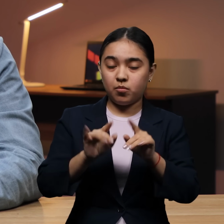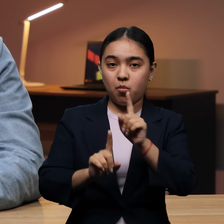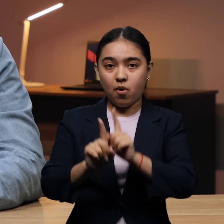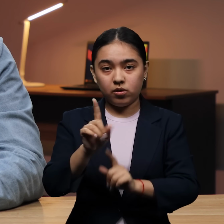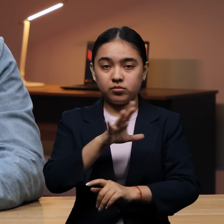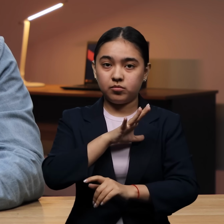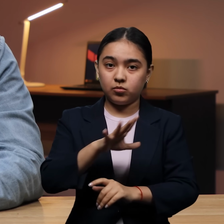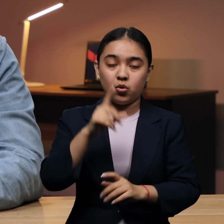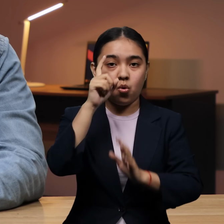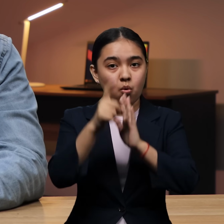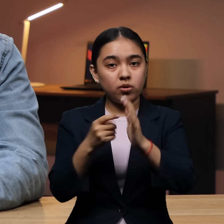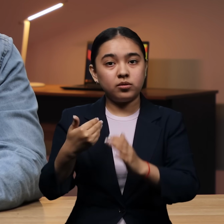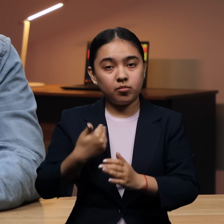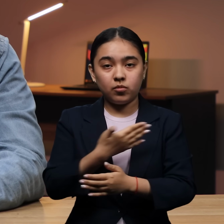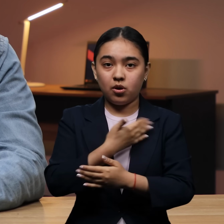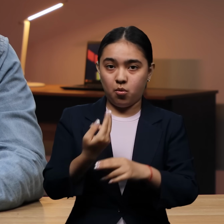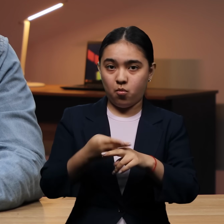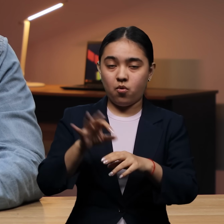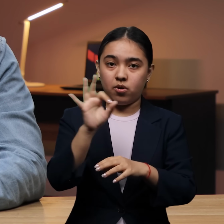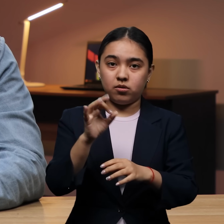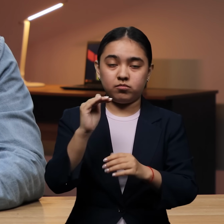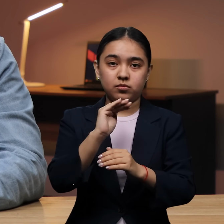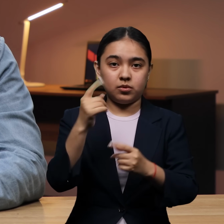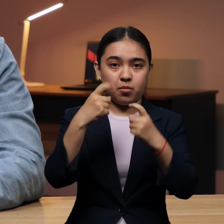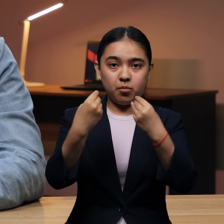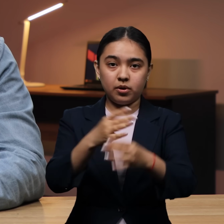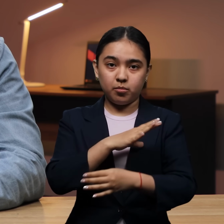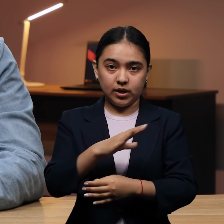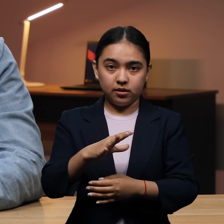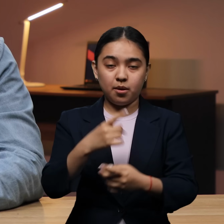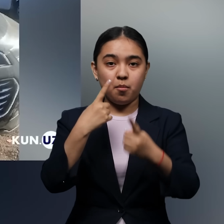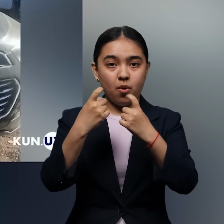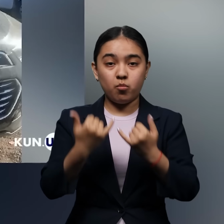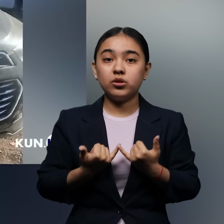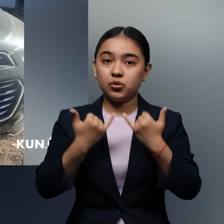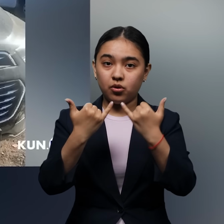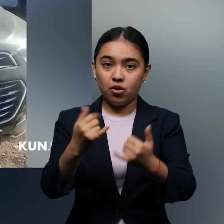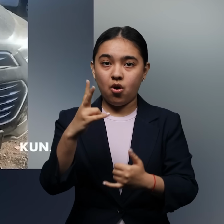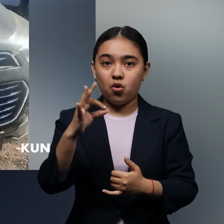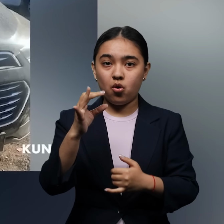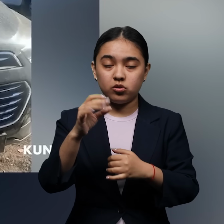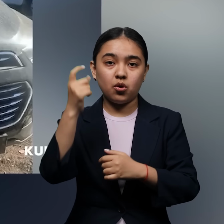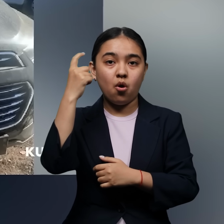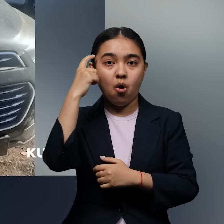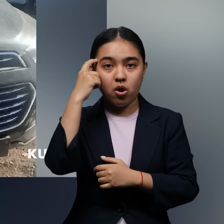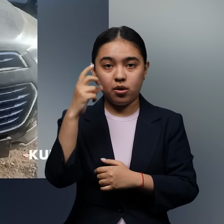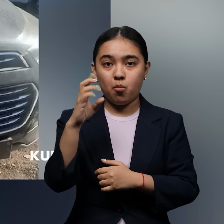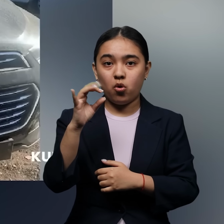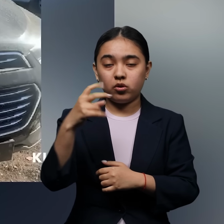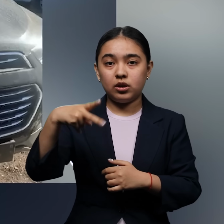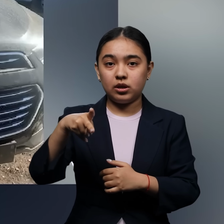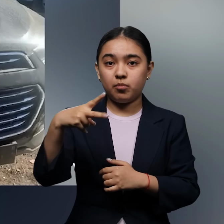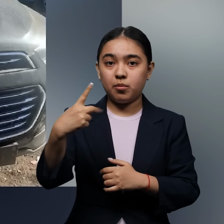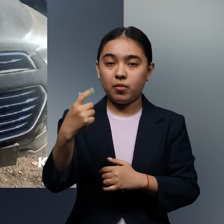boshlaganmi, yo'qmi? O'rganmoqchimi, yo'qmi? Bular haqida rasmiy ma'lumot berilmadi. Ma'lumot uchun, Koson hokimi